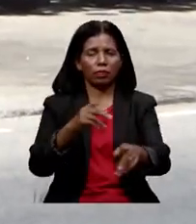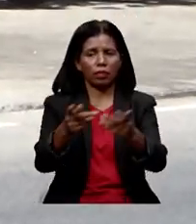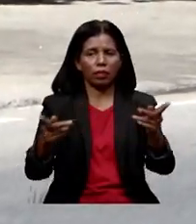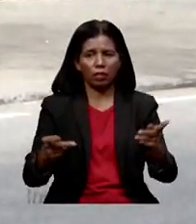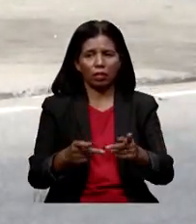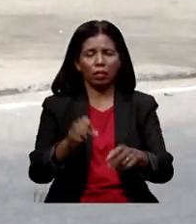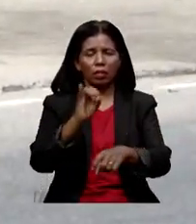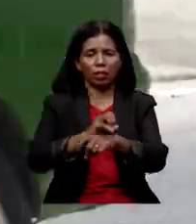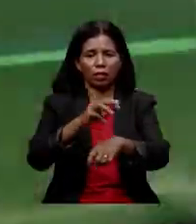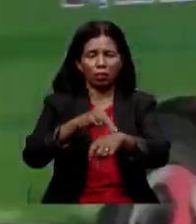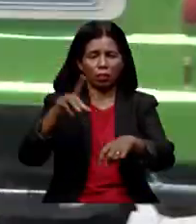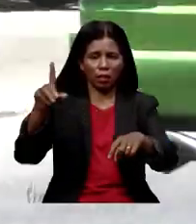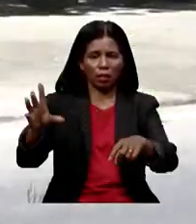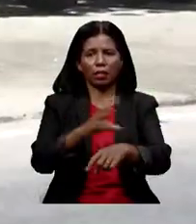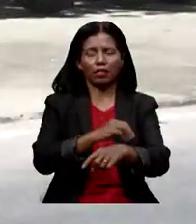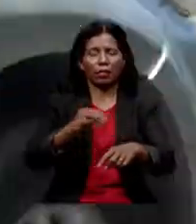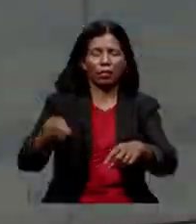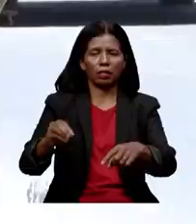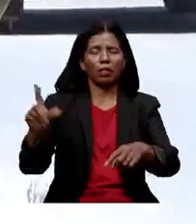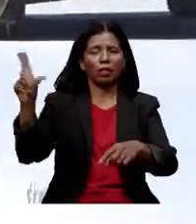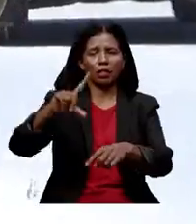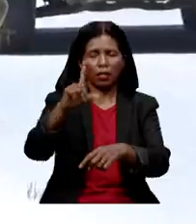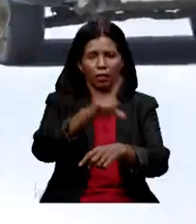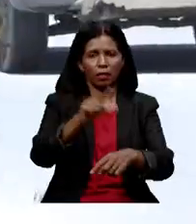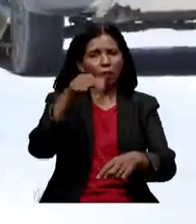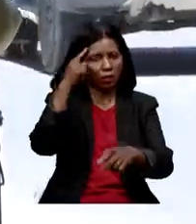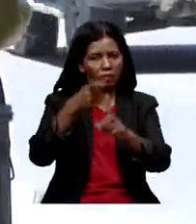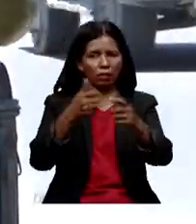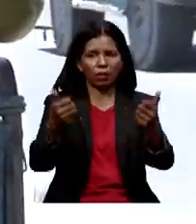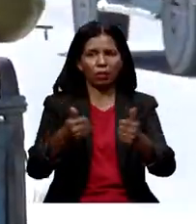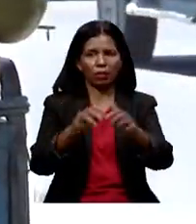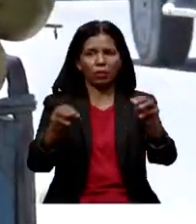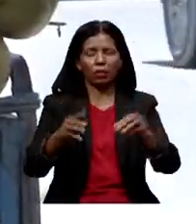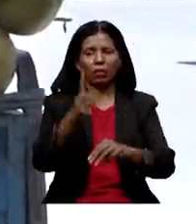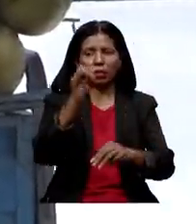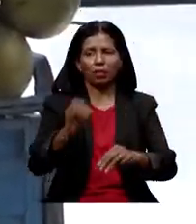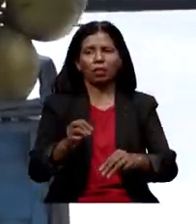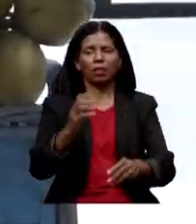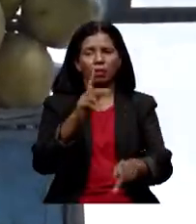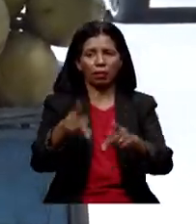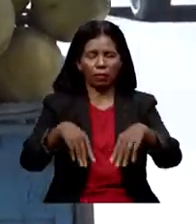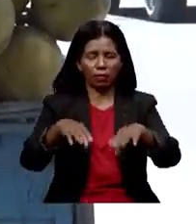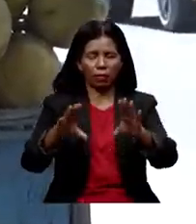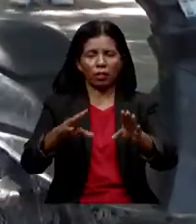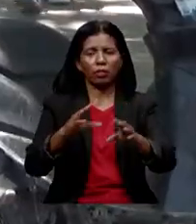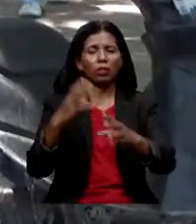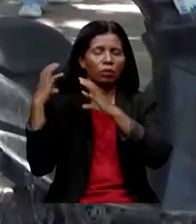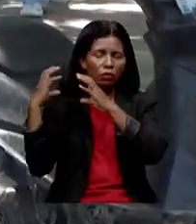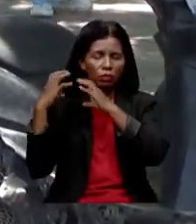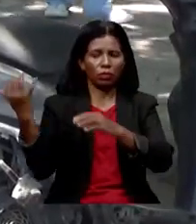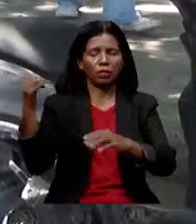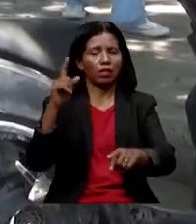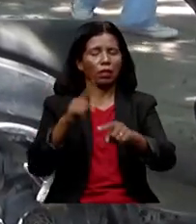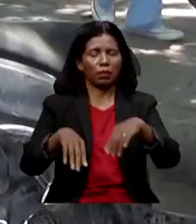anesan igreja motel ne oin, no jardin largo le sidere. Governo li husi autoridade di municipio di Ili, bandu negociante nu sira, atu la bele fang nu ia jardin